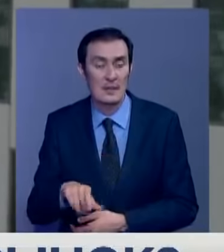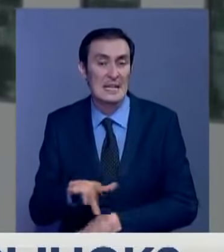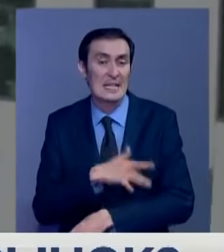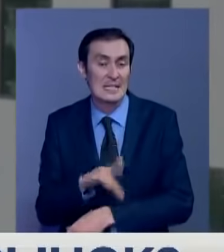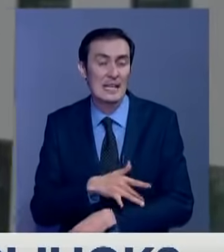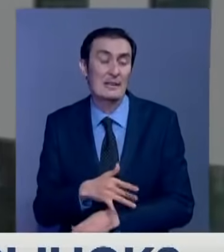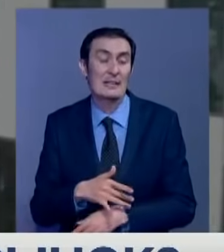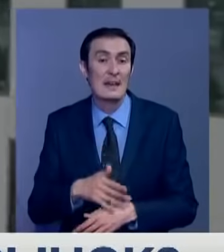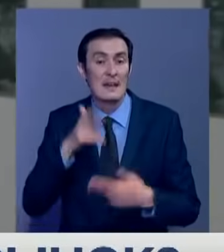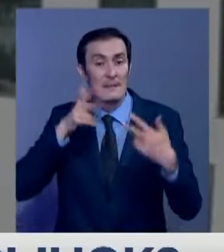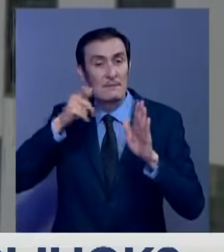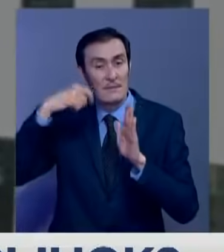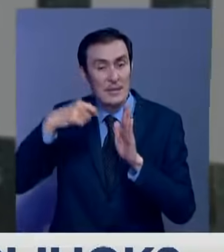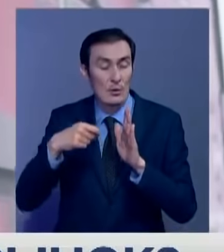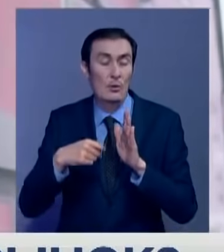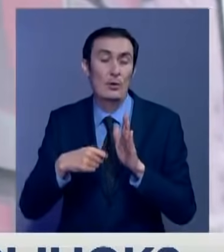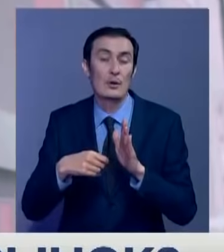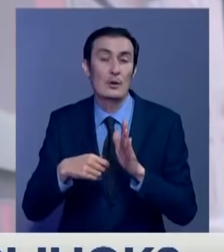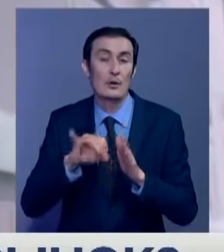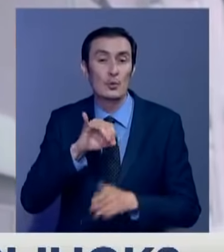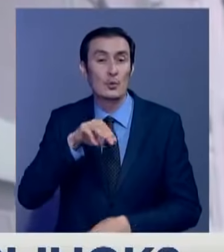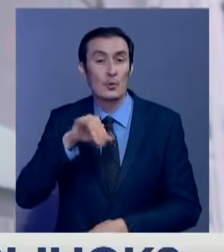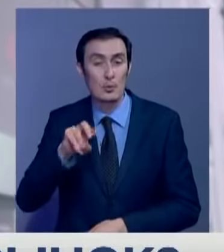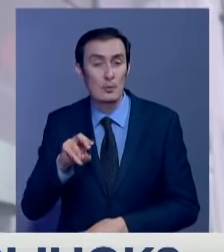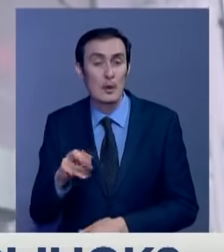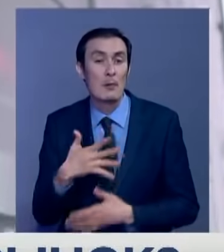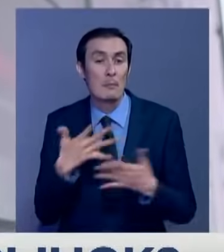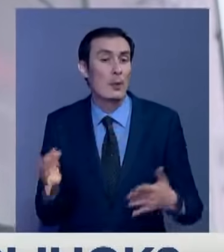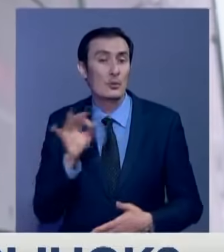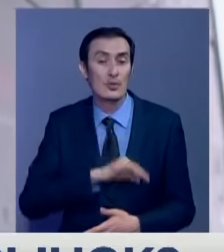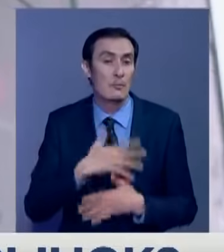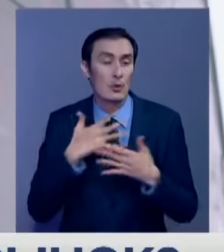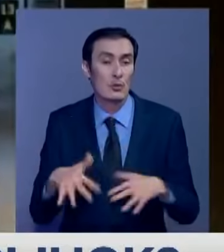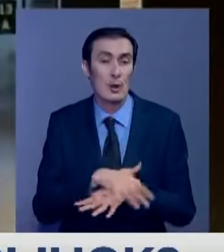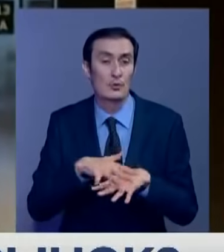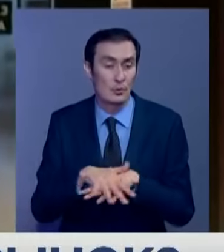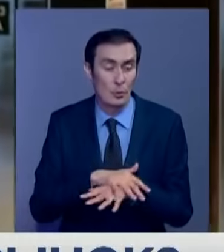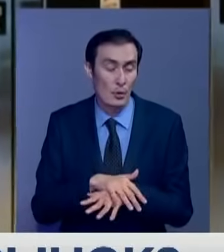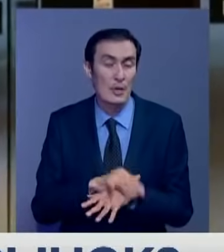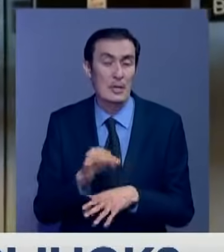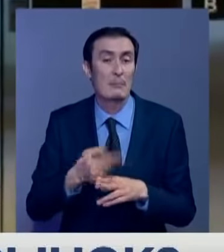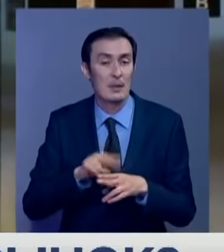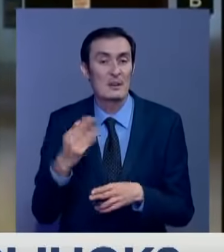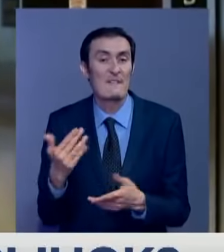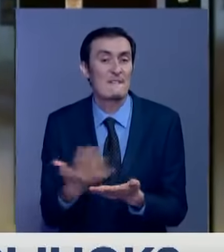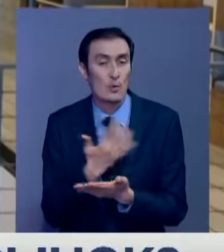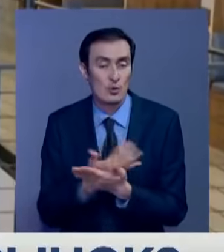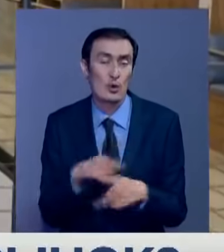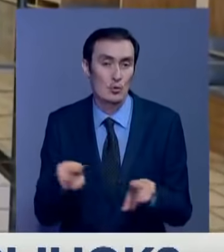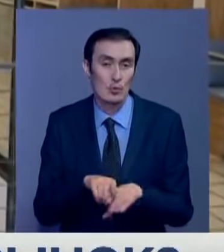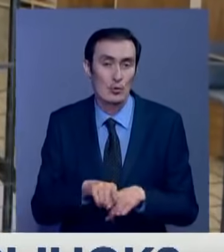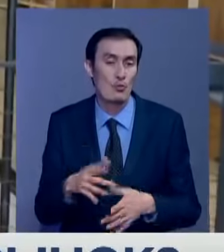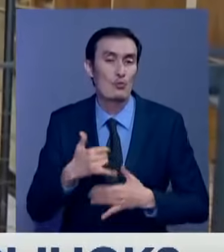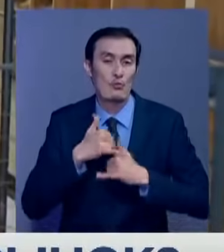Сервисы стриминга видео вроде Netflix и YouTube получили огромную новую аудиторию. Соответственно, их выручка тоже